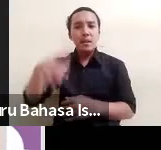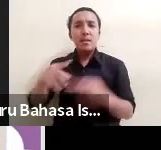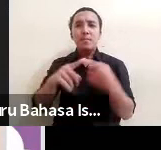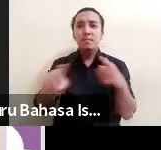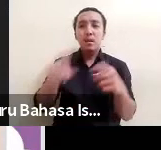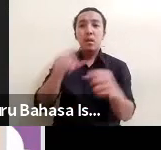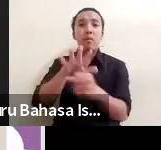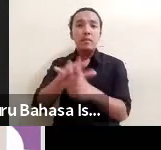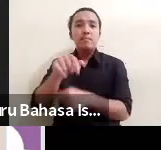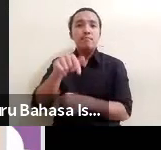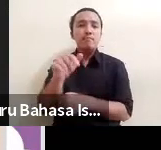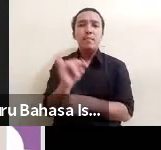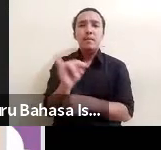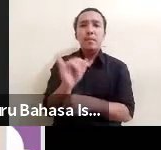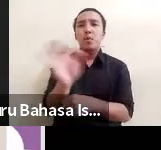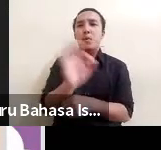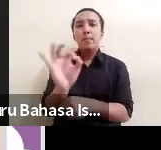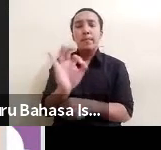Tetapi